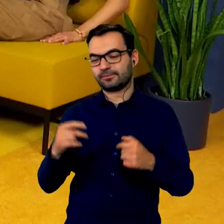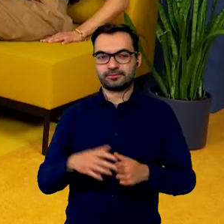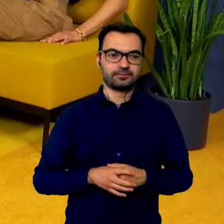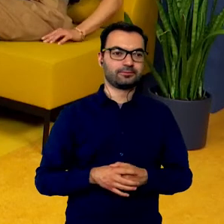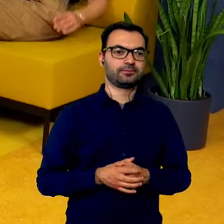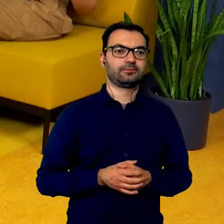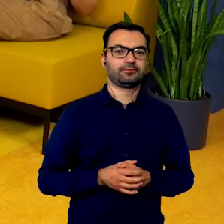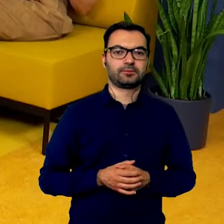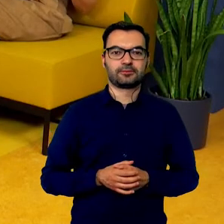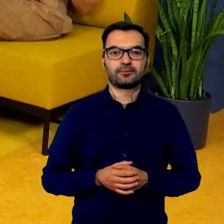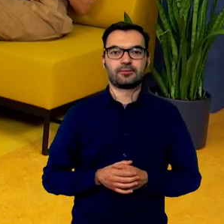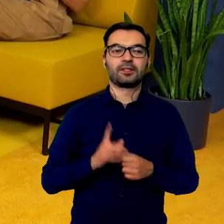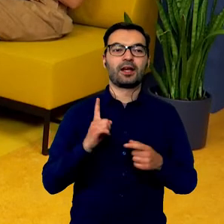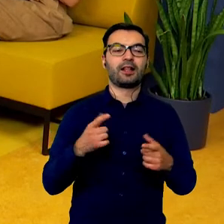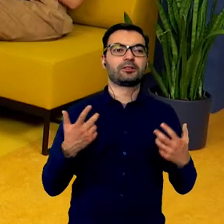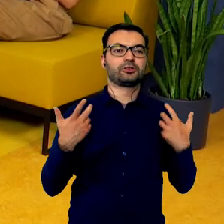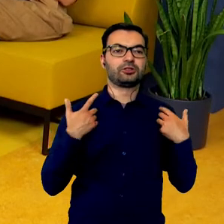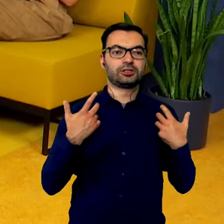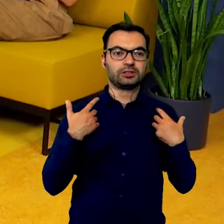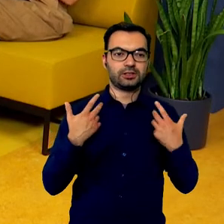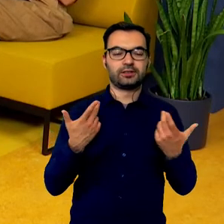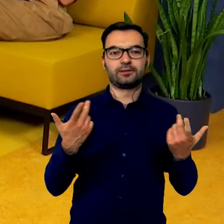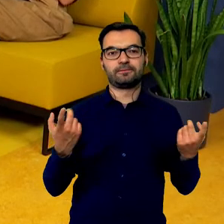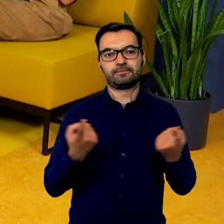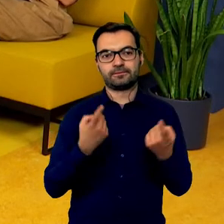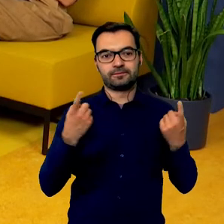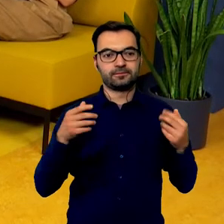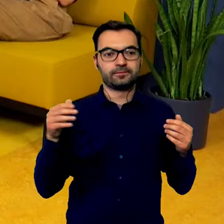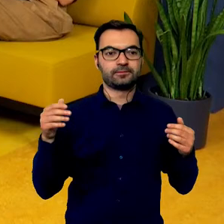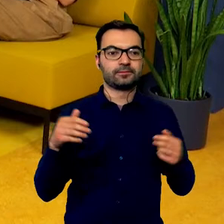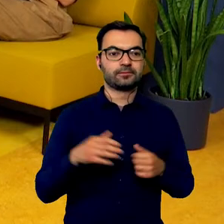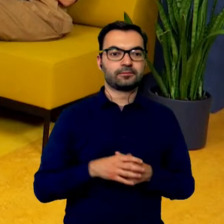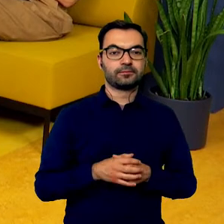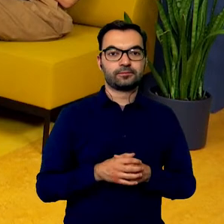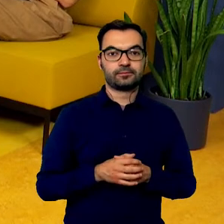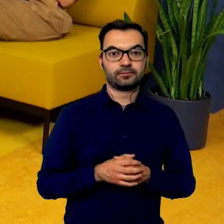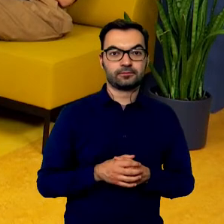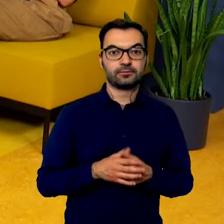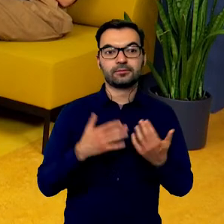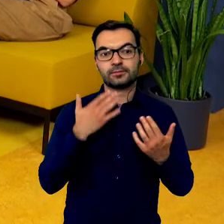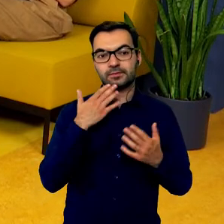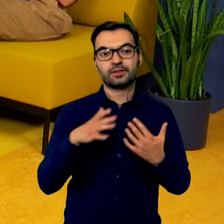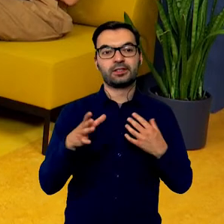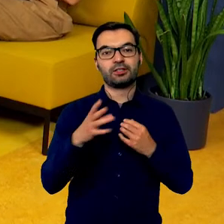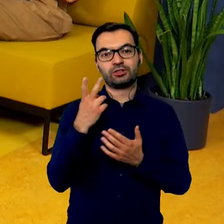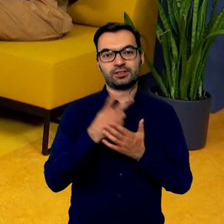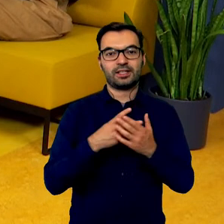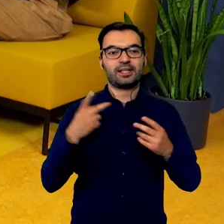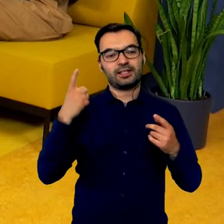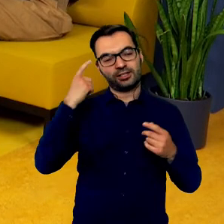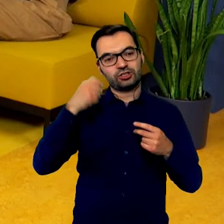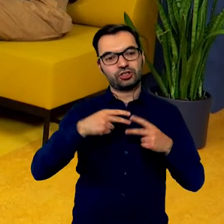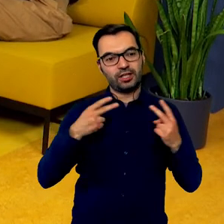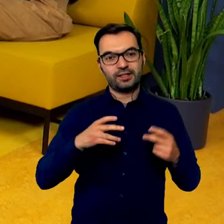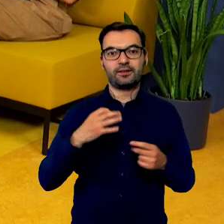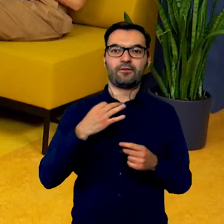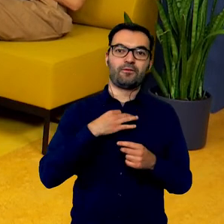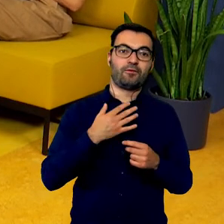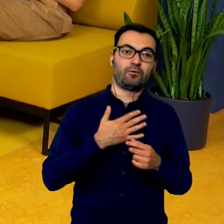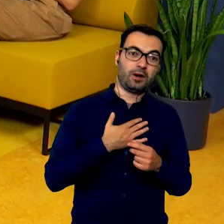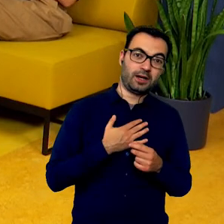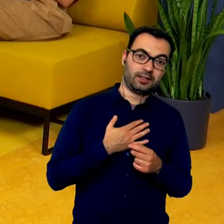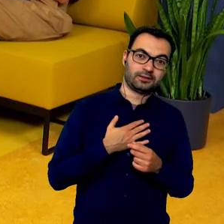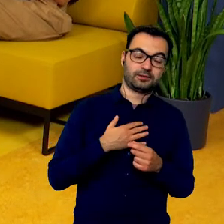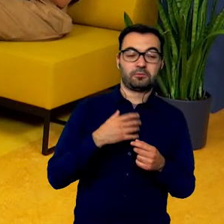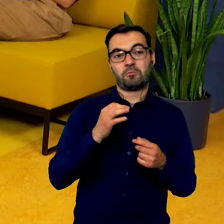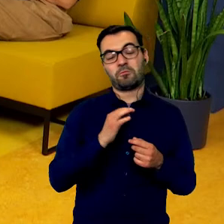oby. Ale te życiowe i te, które dotyczą też możliwości dzięki obcowaniu się dziennikiem własnym, ale i moim,